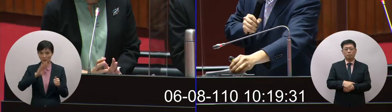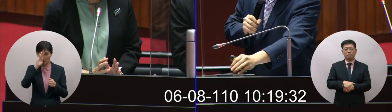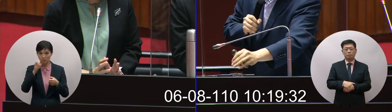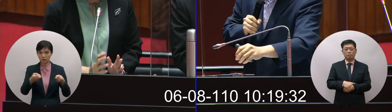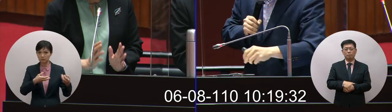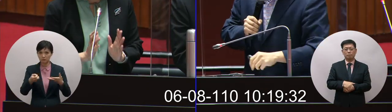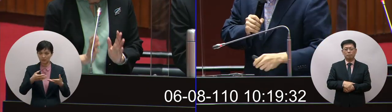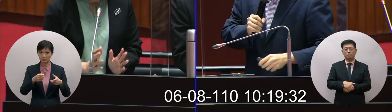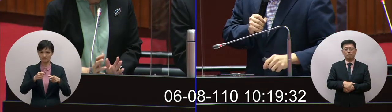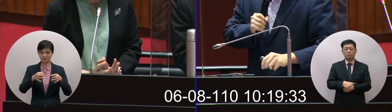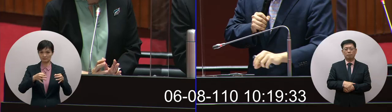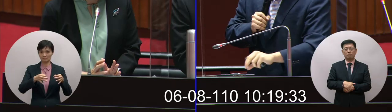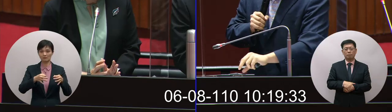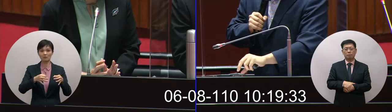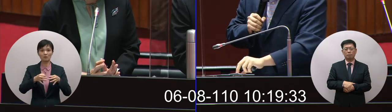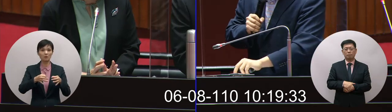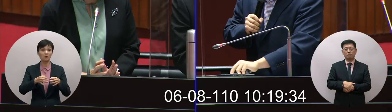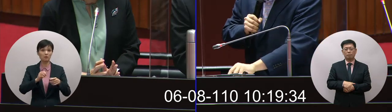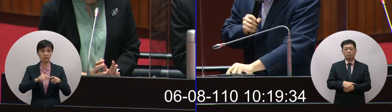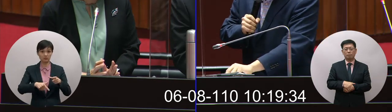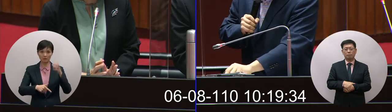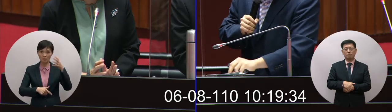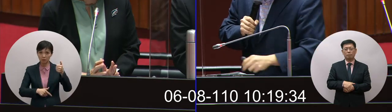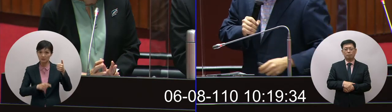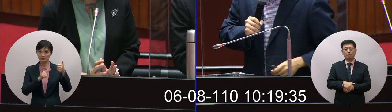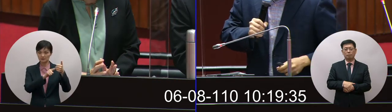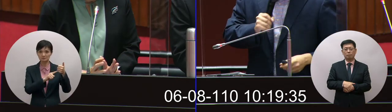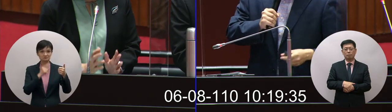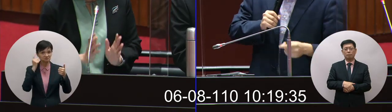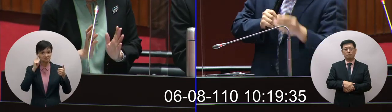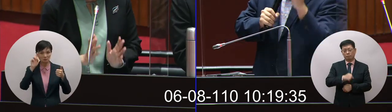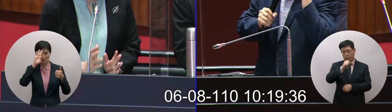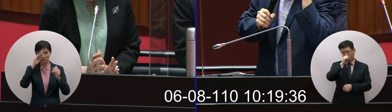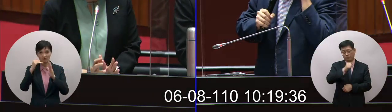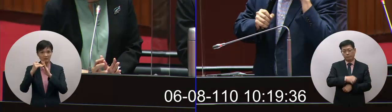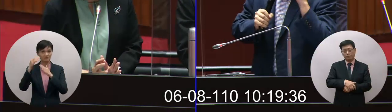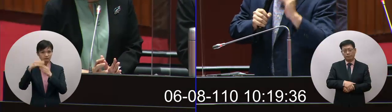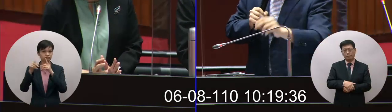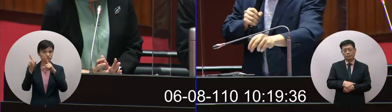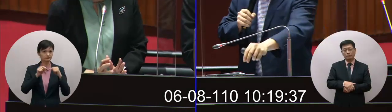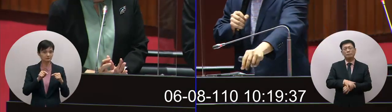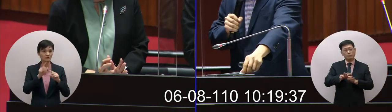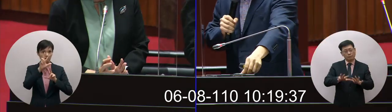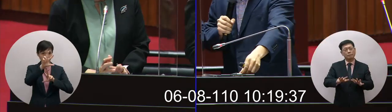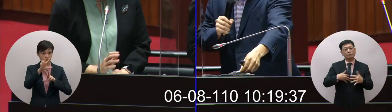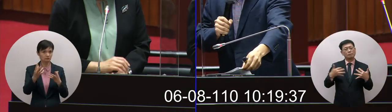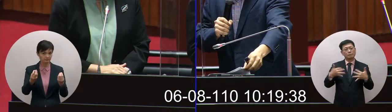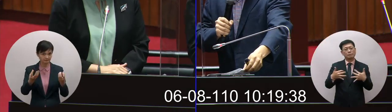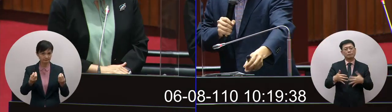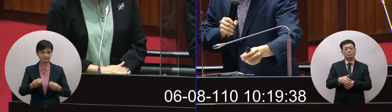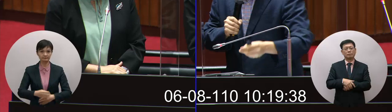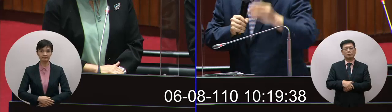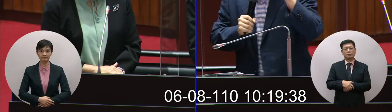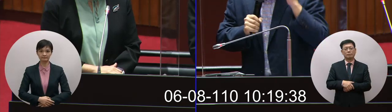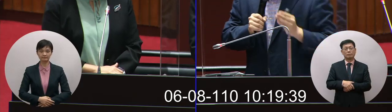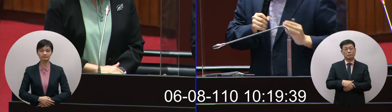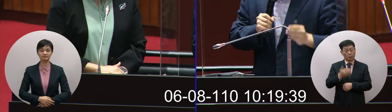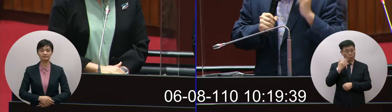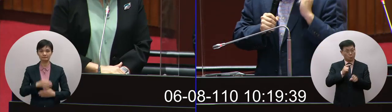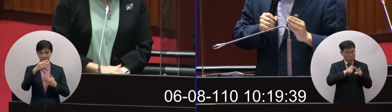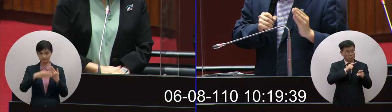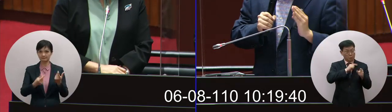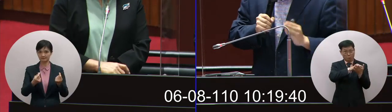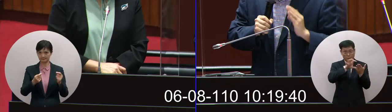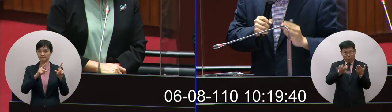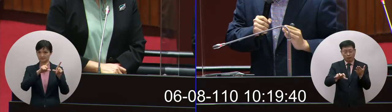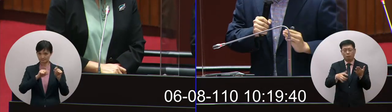本身他对整个防疫的作为也没有落实啦。 好， 所以因为 啊，我现在的问题，好，照这个标准，我